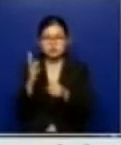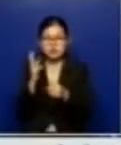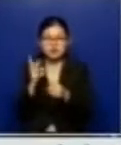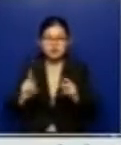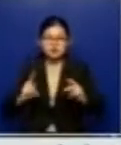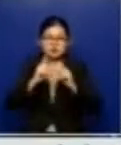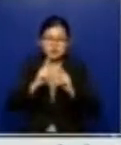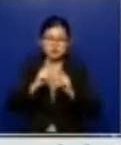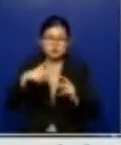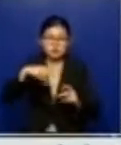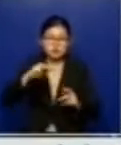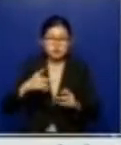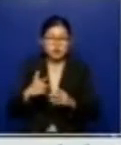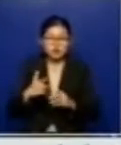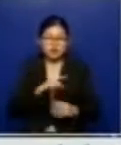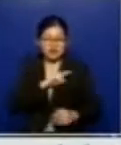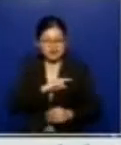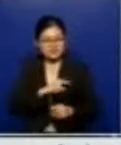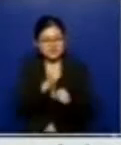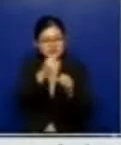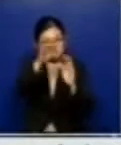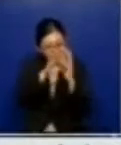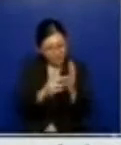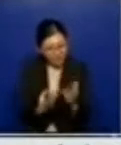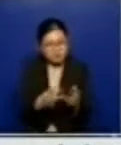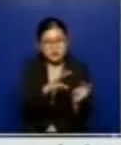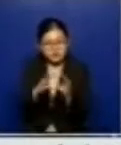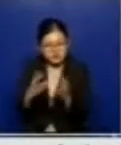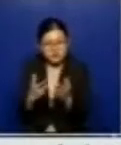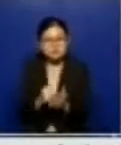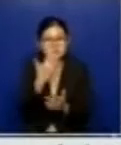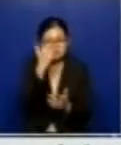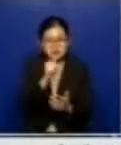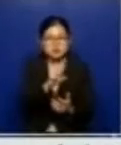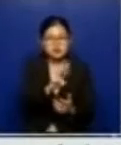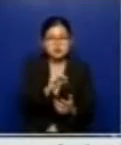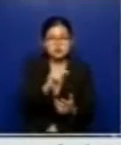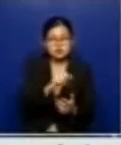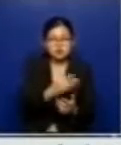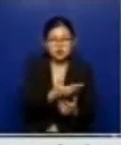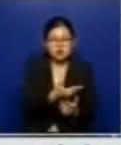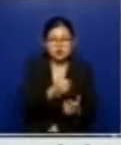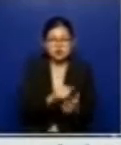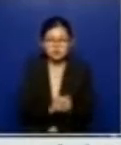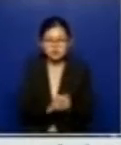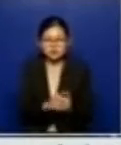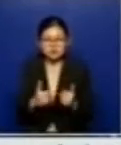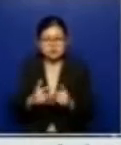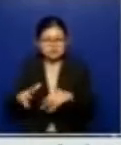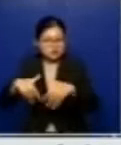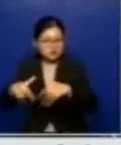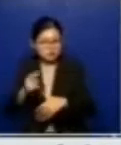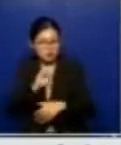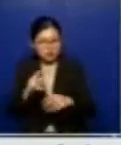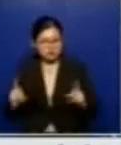ทรวงของท่านได้ทำอะไรไปบ้างนะครับในฐานะที่เป็นรัฐมนตรีนะครับชาวบ้านเขาบอกว่ากระทรวงนี้มันถูกลืมไปแล้ว